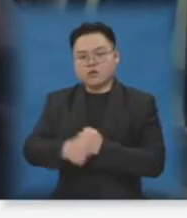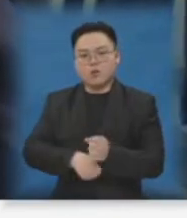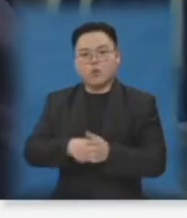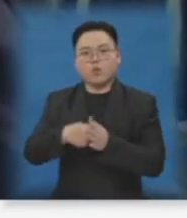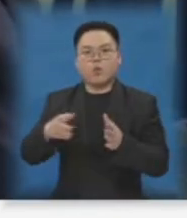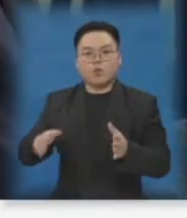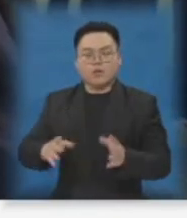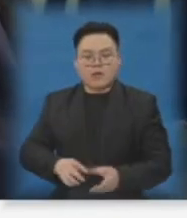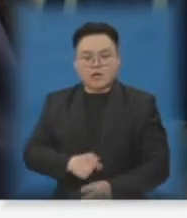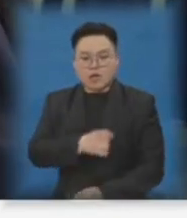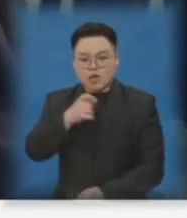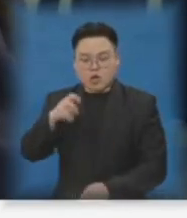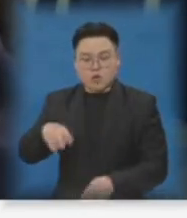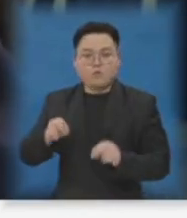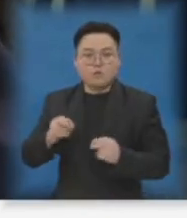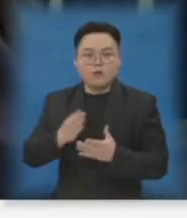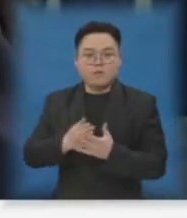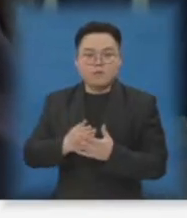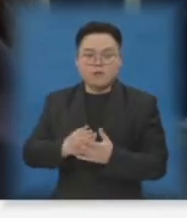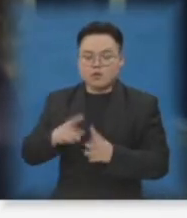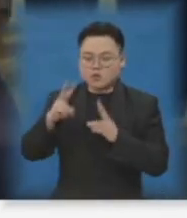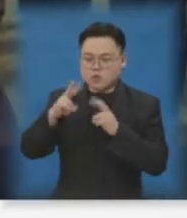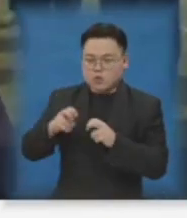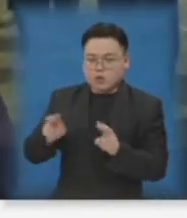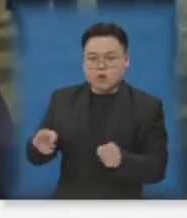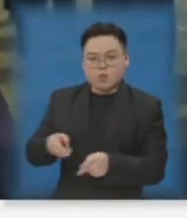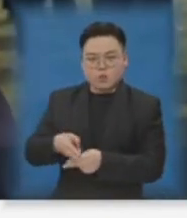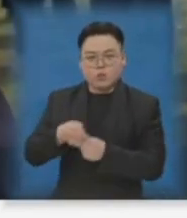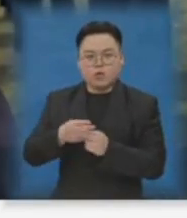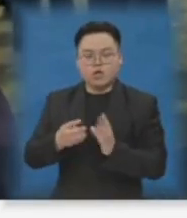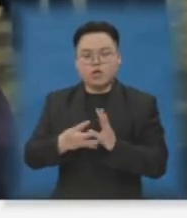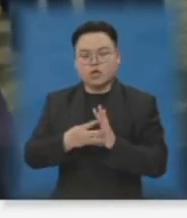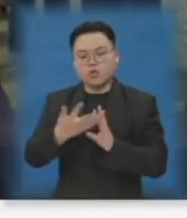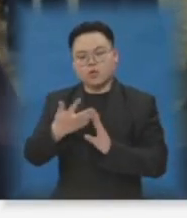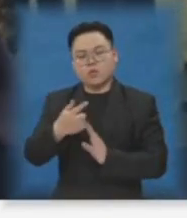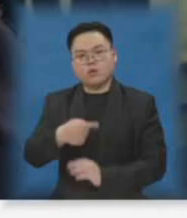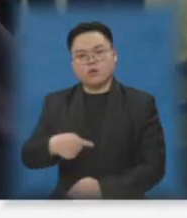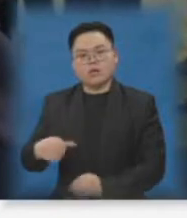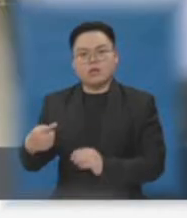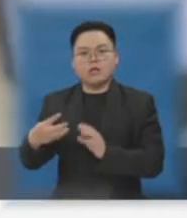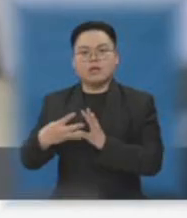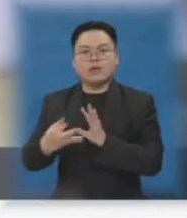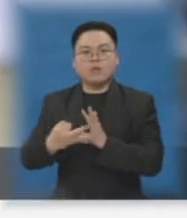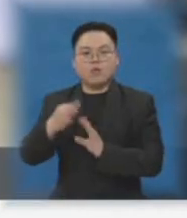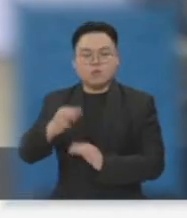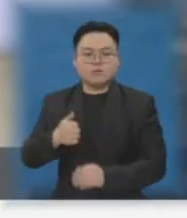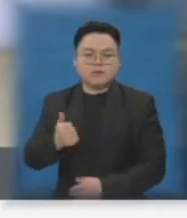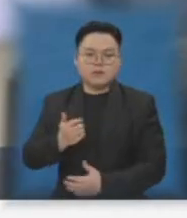Ажлын үр дүнг мэрэгчлэнүү шалгаж хянаж үзээд 93-98% гэж дүгнсэн байна.